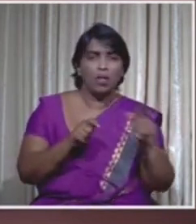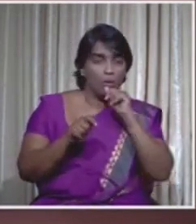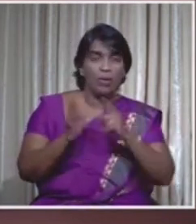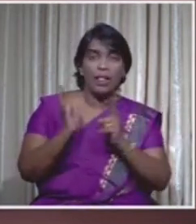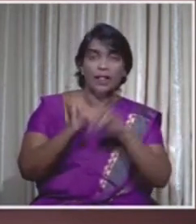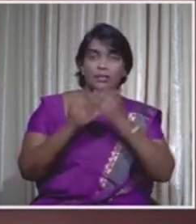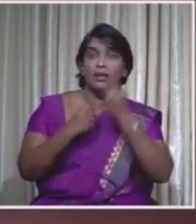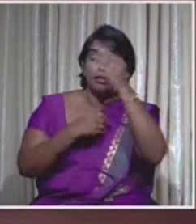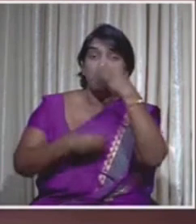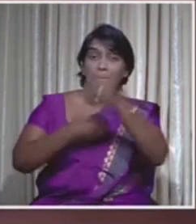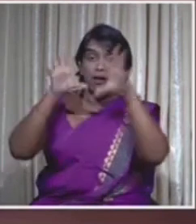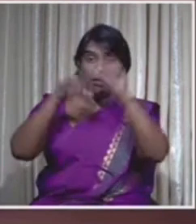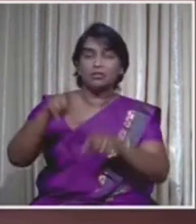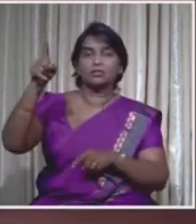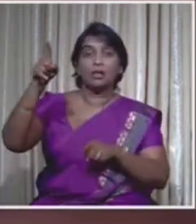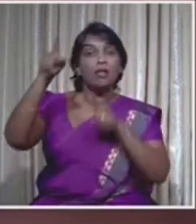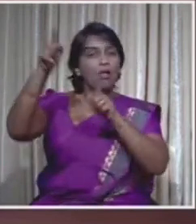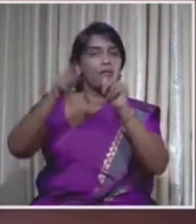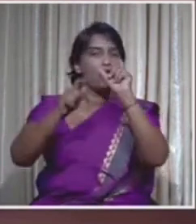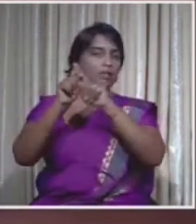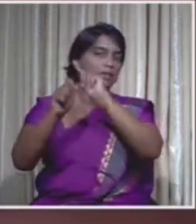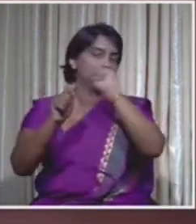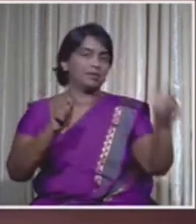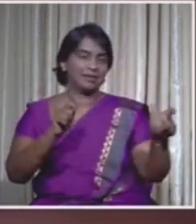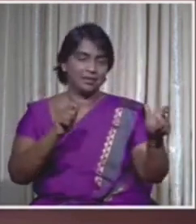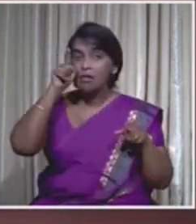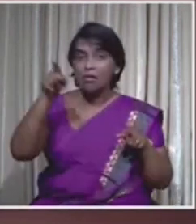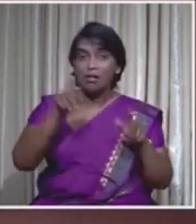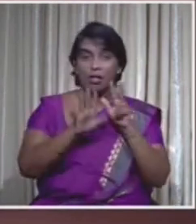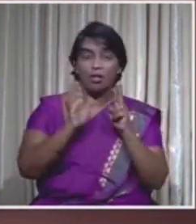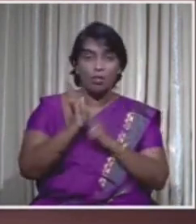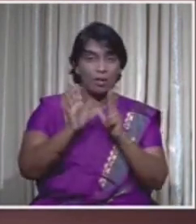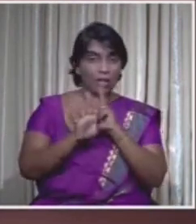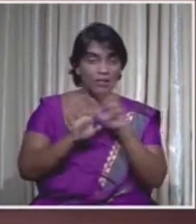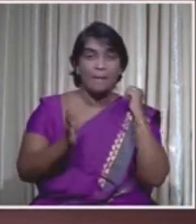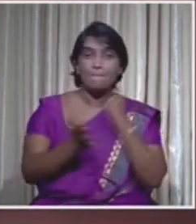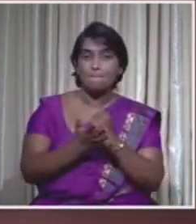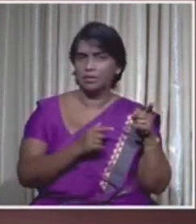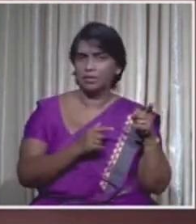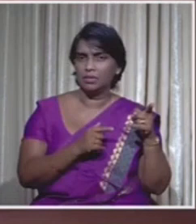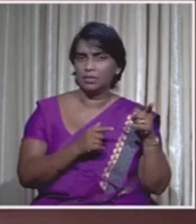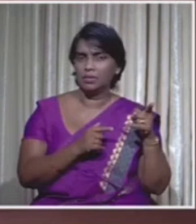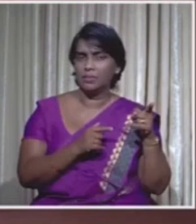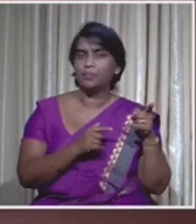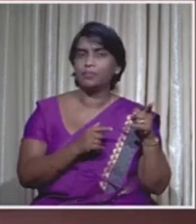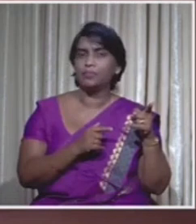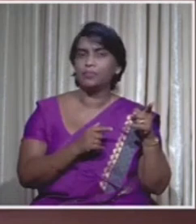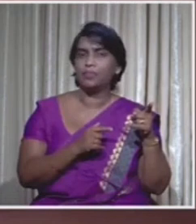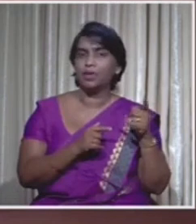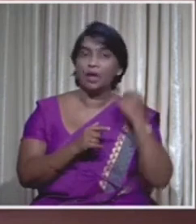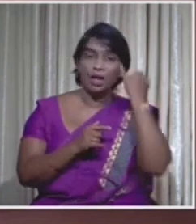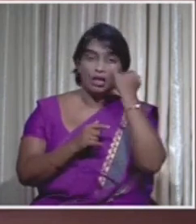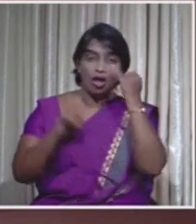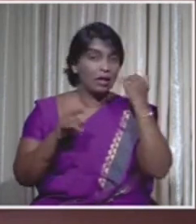නිකුත් කරන්නේ සප්ලය තමයි ඒජන්ට් කමිෂන් එක ගෙවන්නේ හැබැයි 18 වෙනිදා බැංකුව account එක ආරම්භ කරනවා මහා මේ ටවුන්